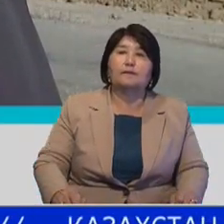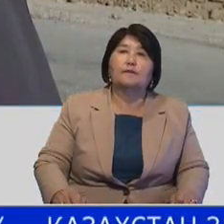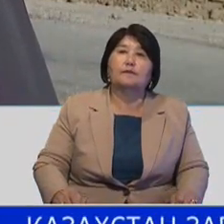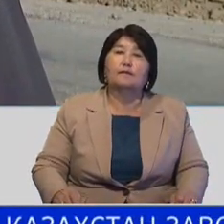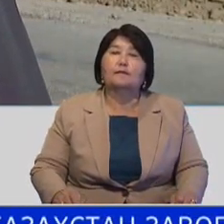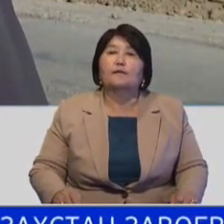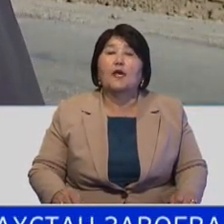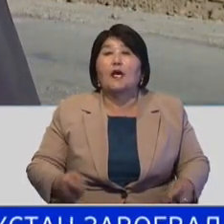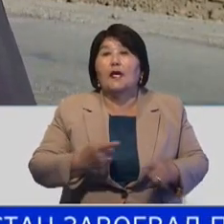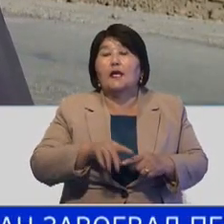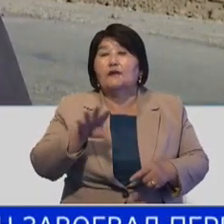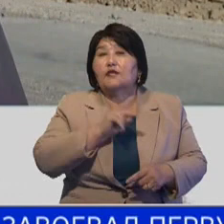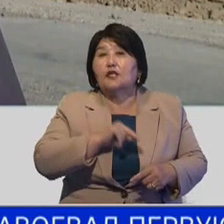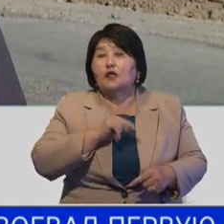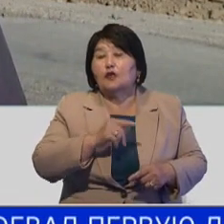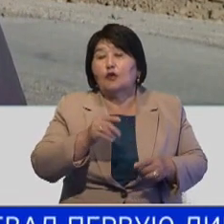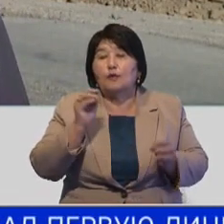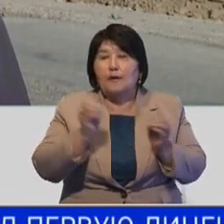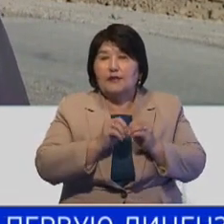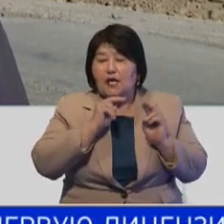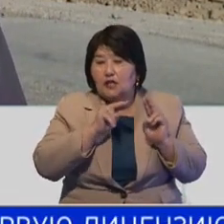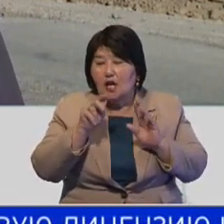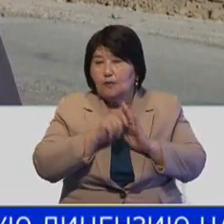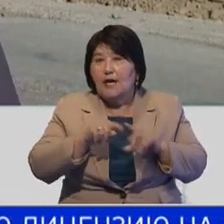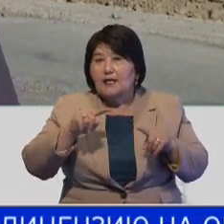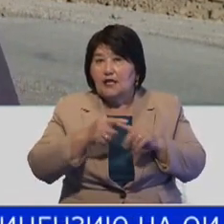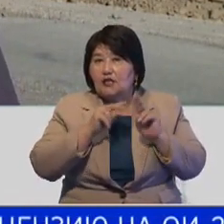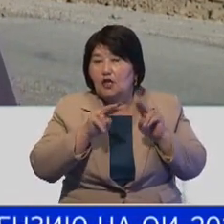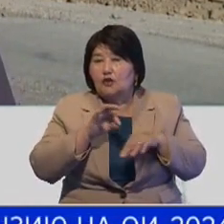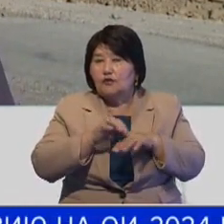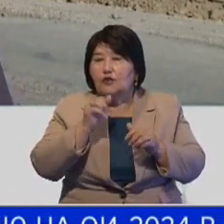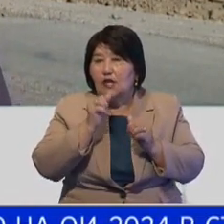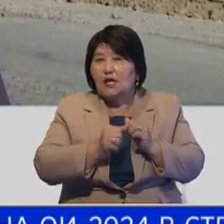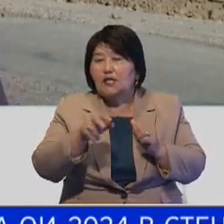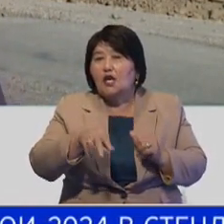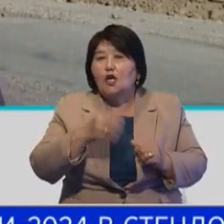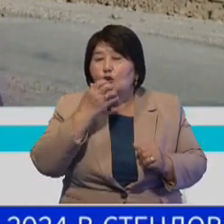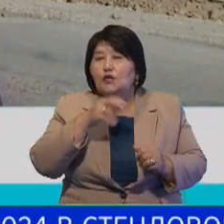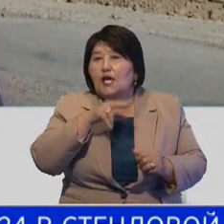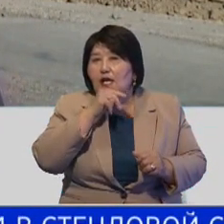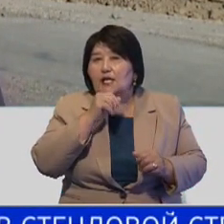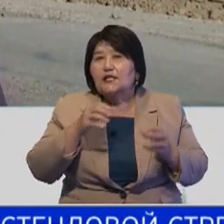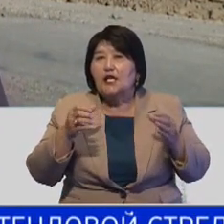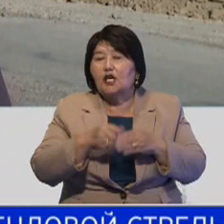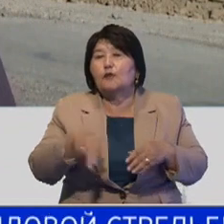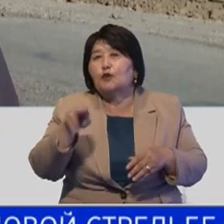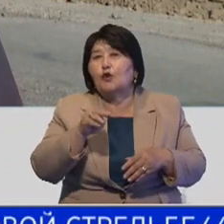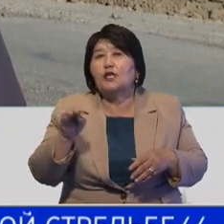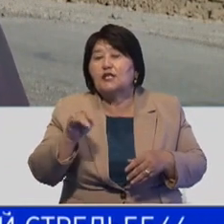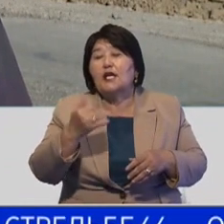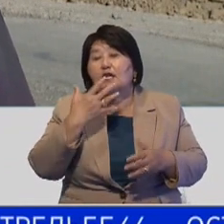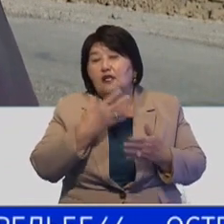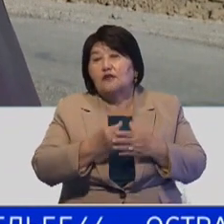нарушений эти все работы под постоянным контролем технический надзор ведётся южнокорейской Компани дох инженеринг и